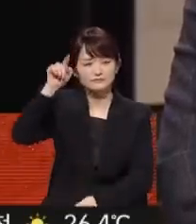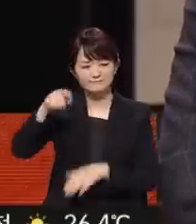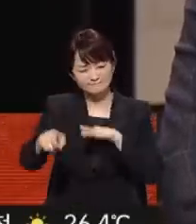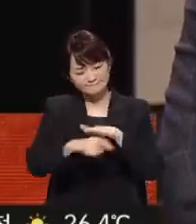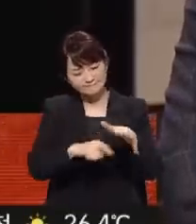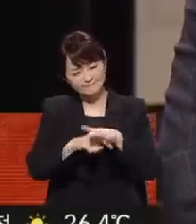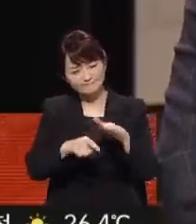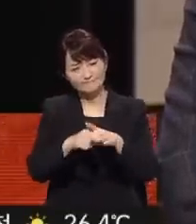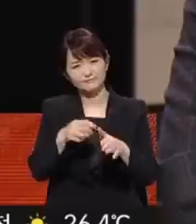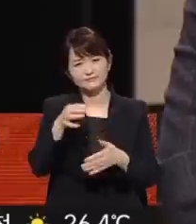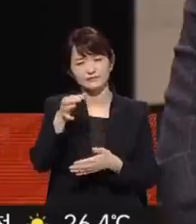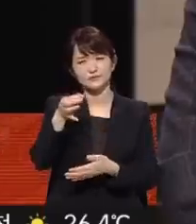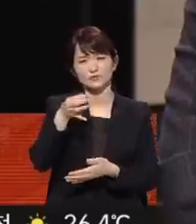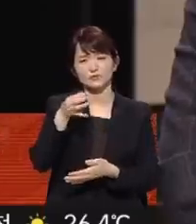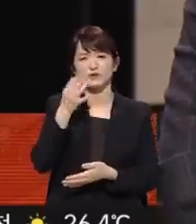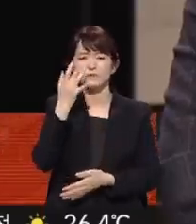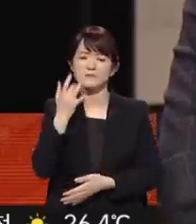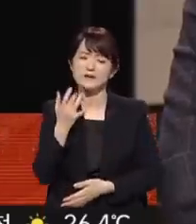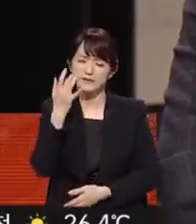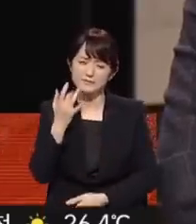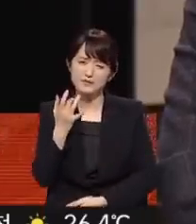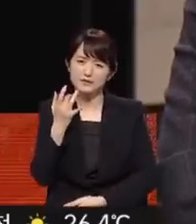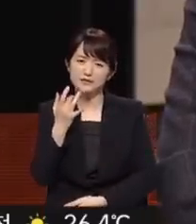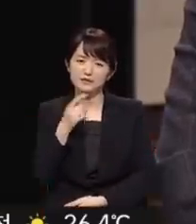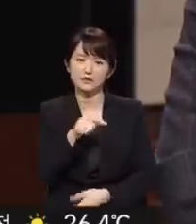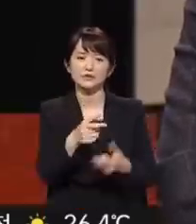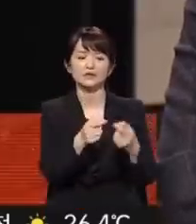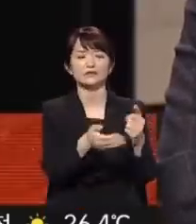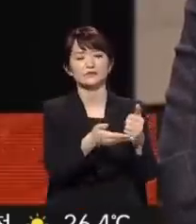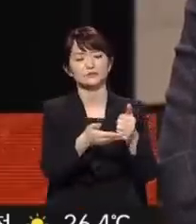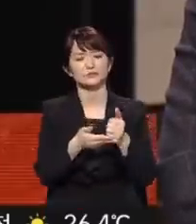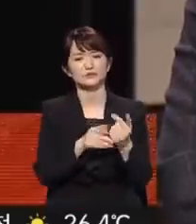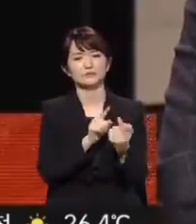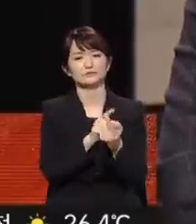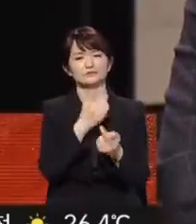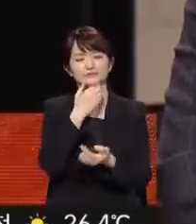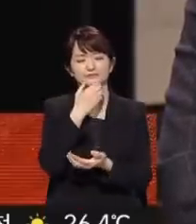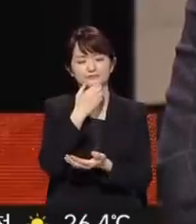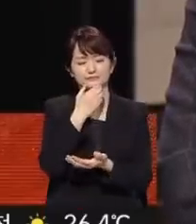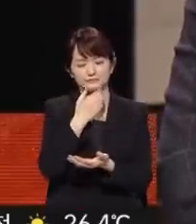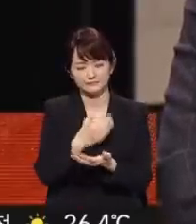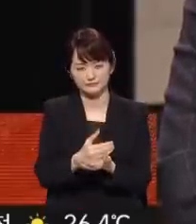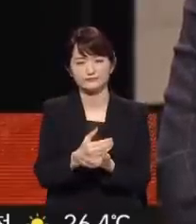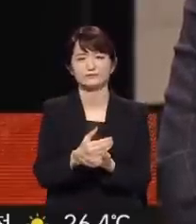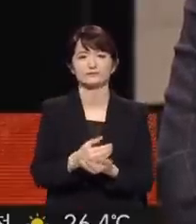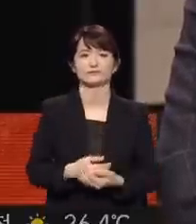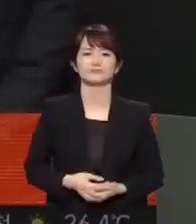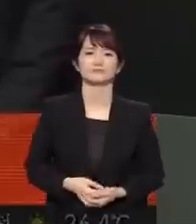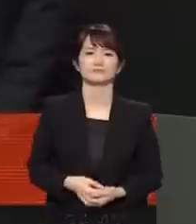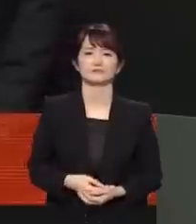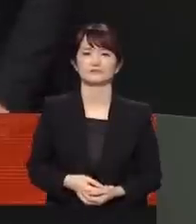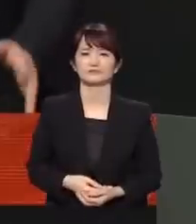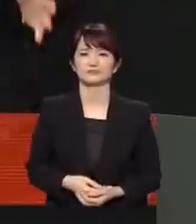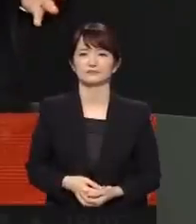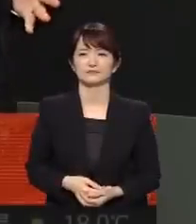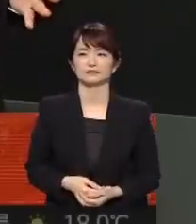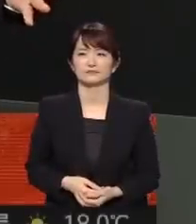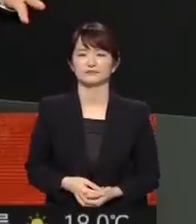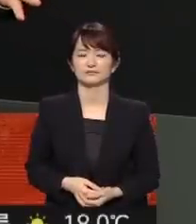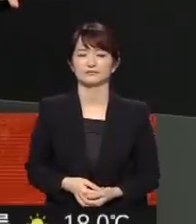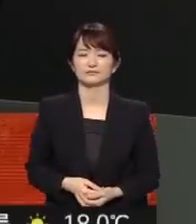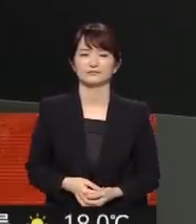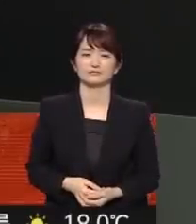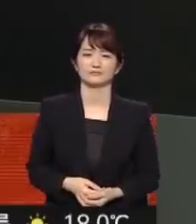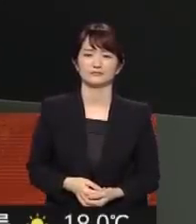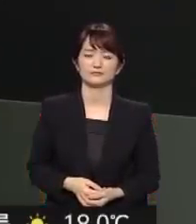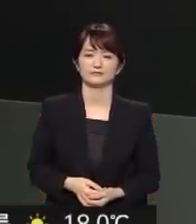절도, 계산 누락 이런 사건들만 겪다가 이런 손님을 만나게 돼서 굉장히 감동했다고 전했습니다. 자, 그러니까요. 정말